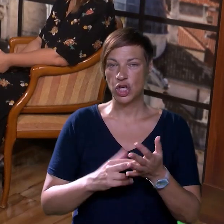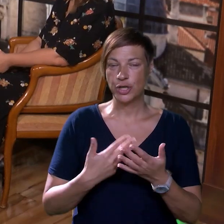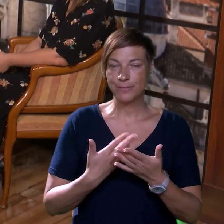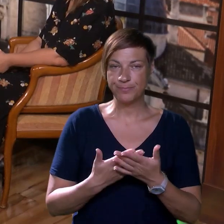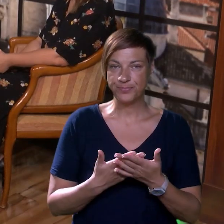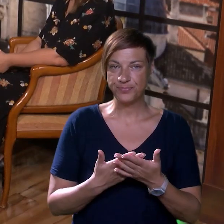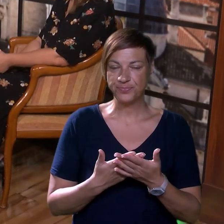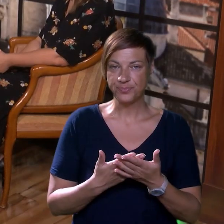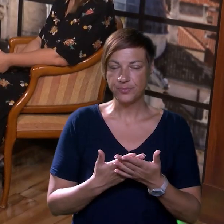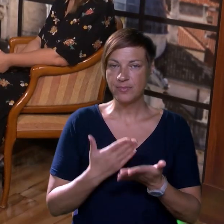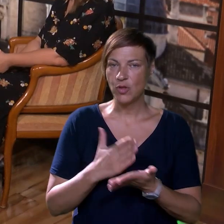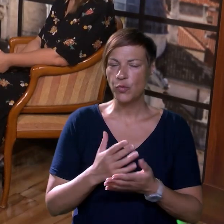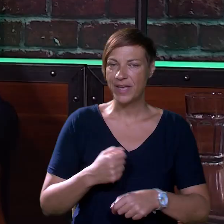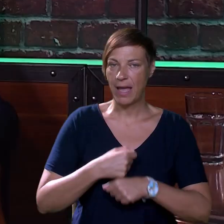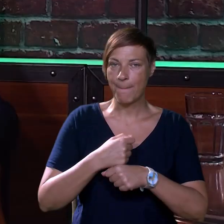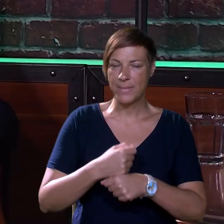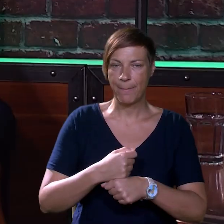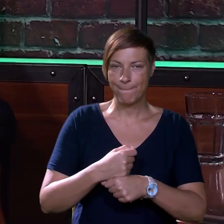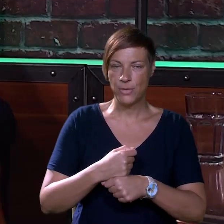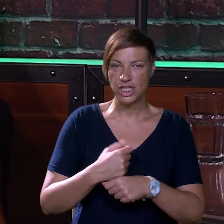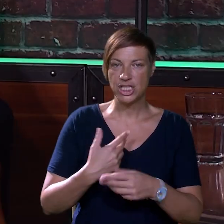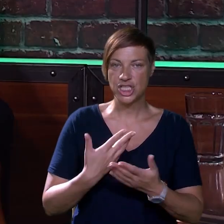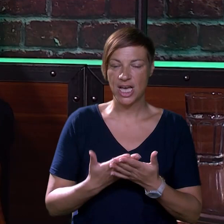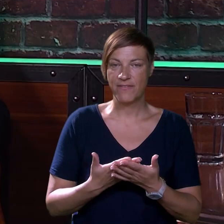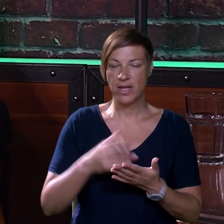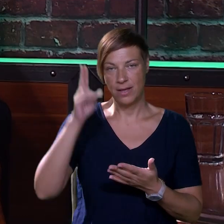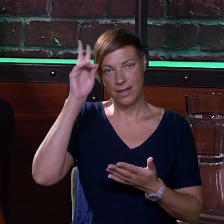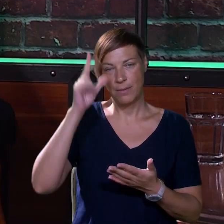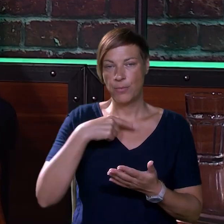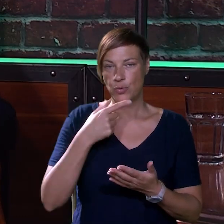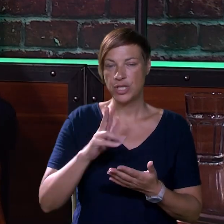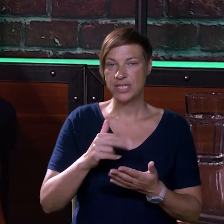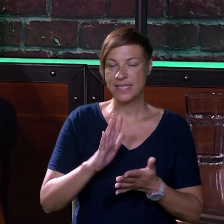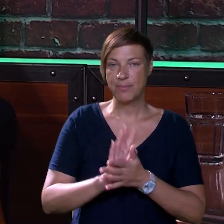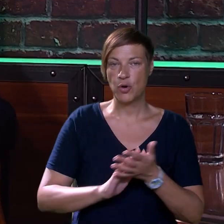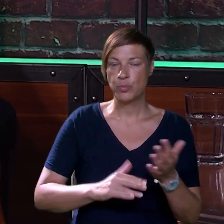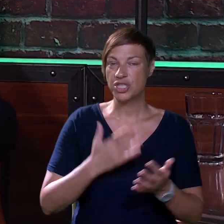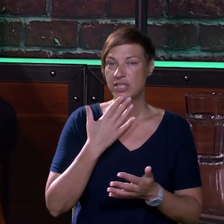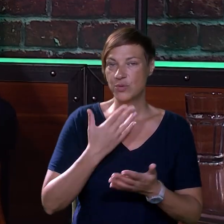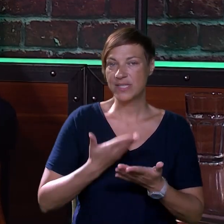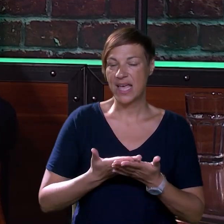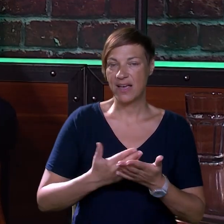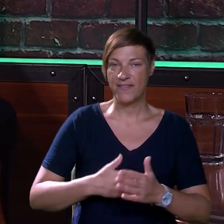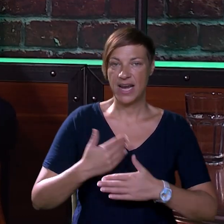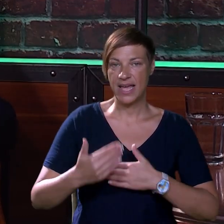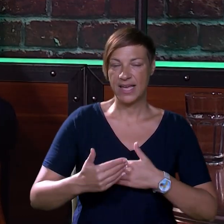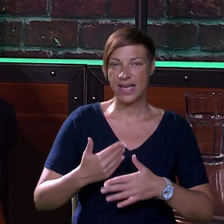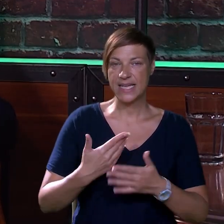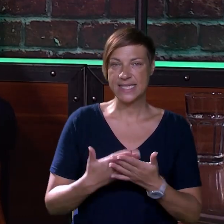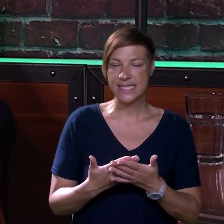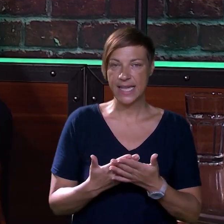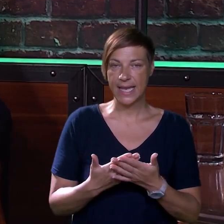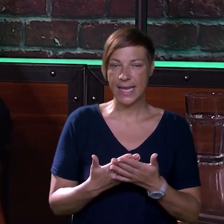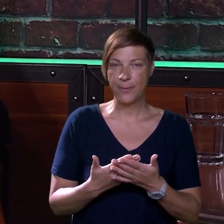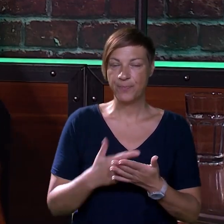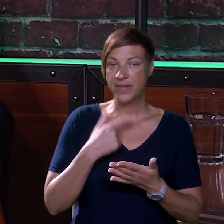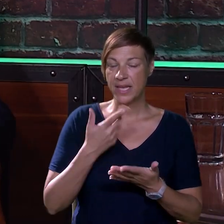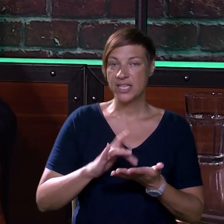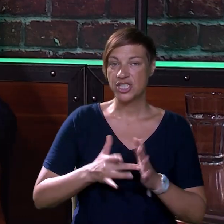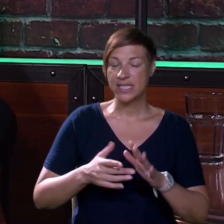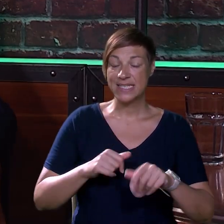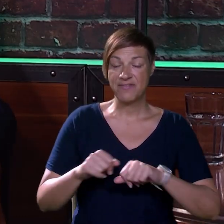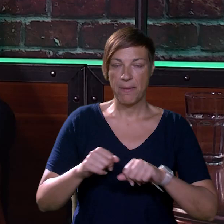šef interne, on je uvijek podržavao i mogu reći da sam njima u početku zahvalan, kasnije i da rečete,